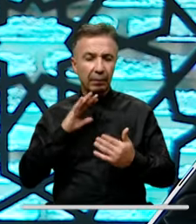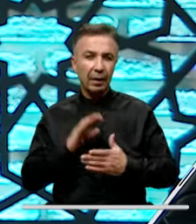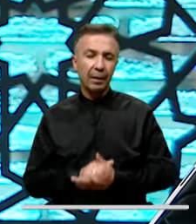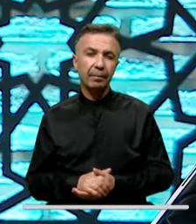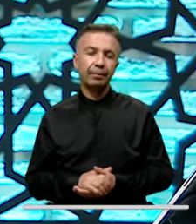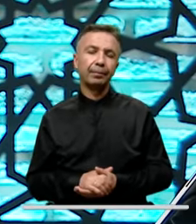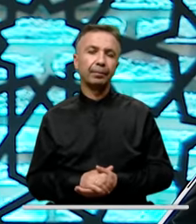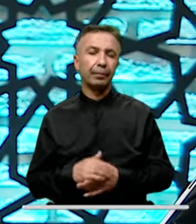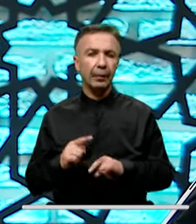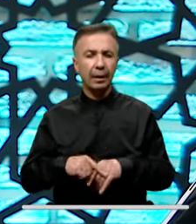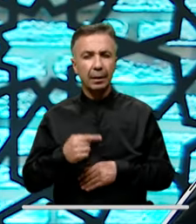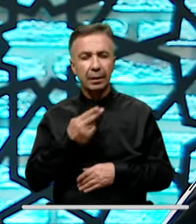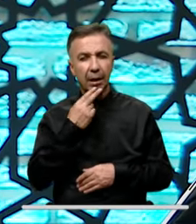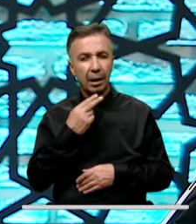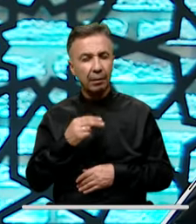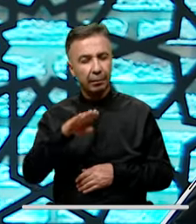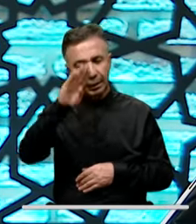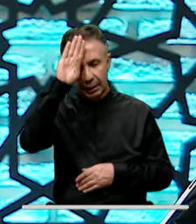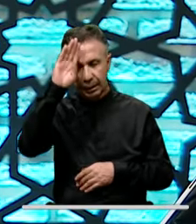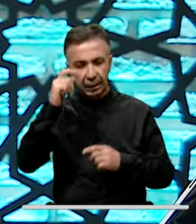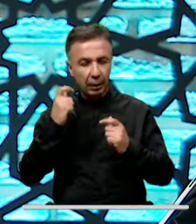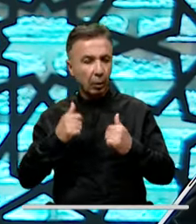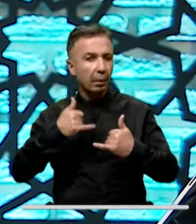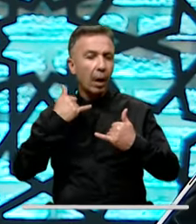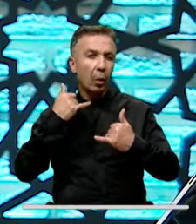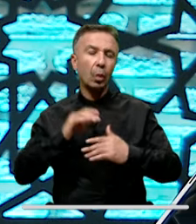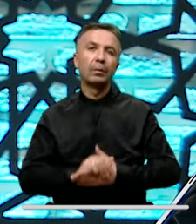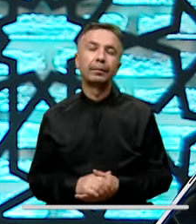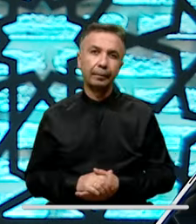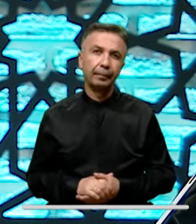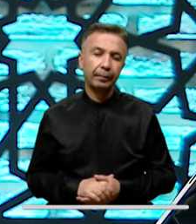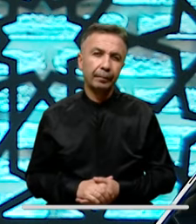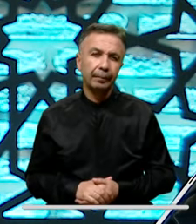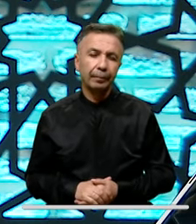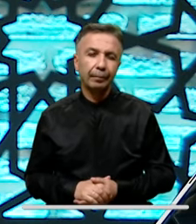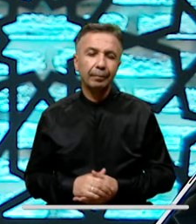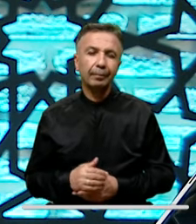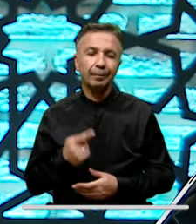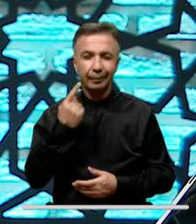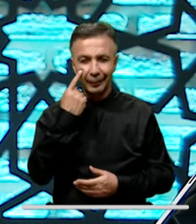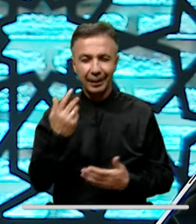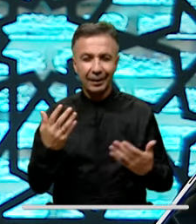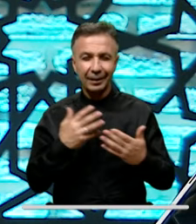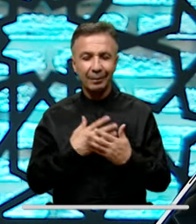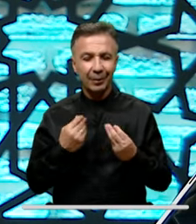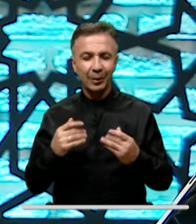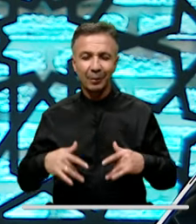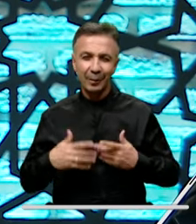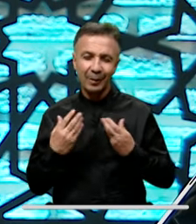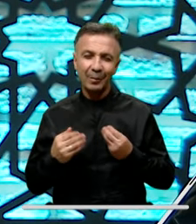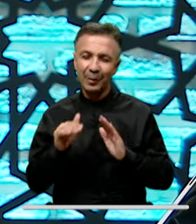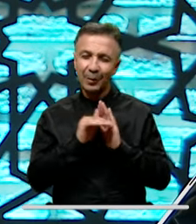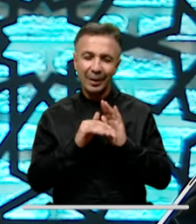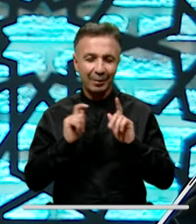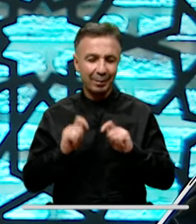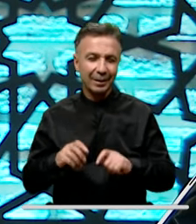daha var. Hatice Hanım İstanbul'dan aramış bizi. Hı. Alo. Türk Hanım, iyi akşamlar oğlum. Çok Hayırlı memnun akşam. Oluyorum siz bu